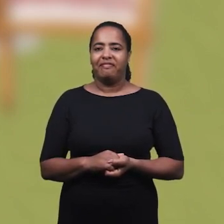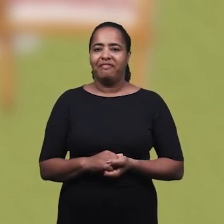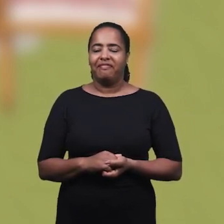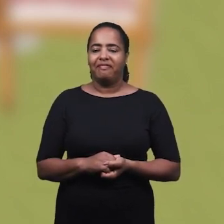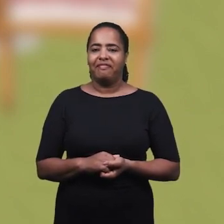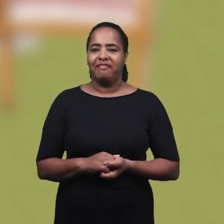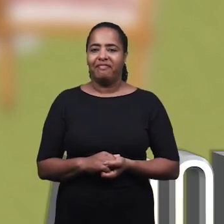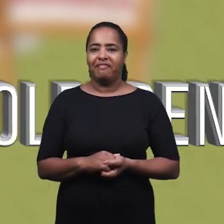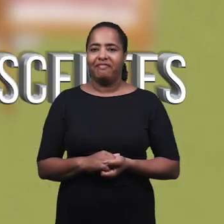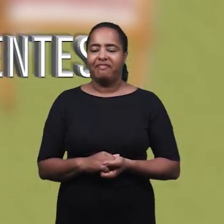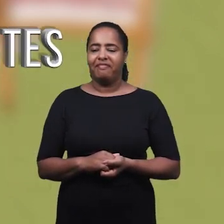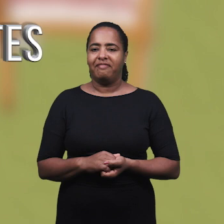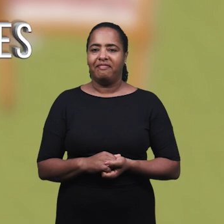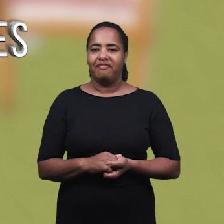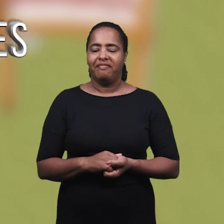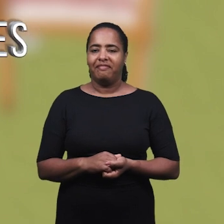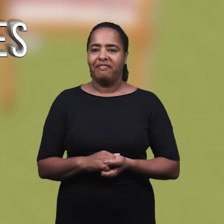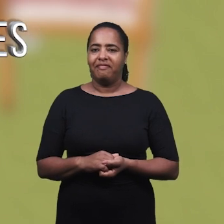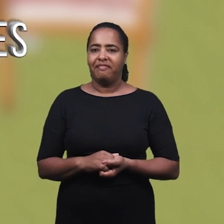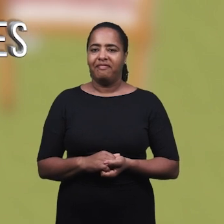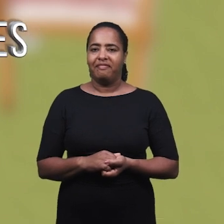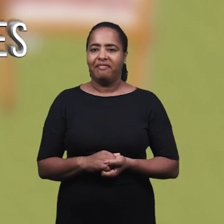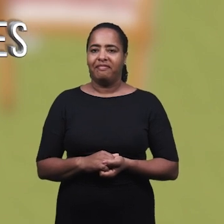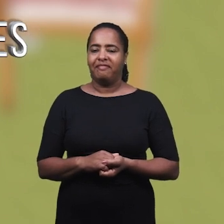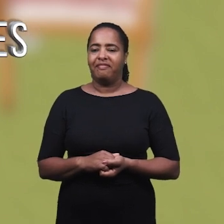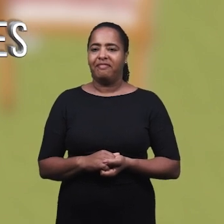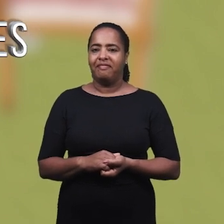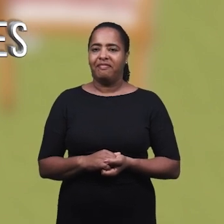Minha casa firme está.